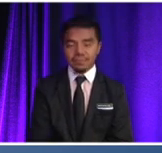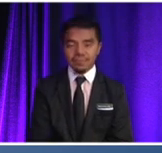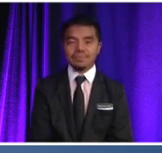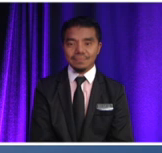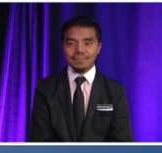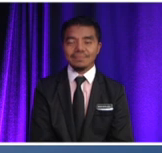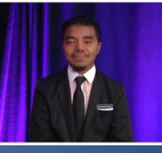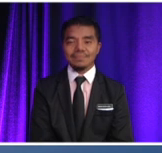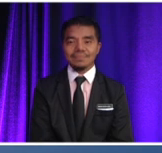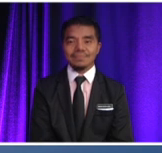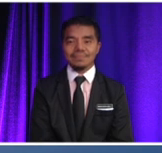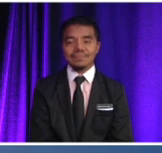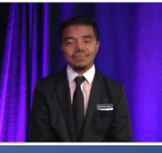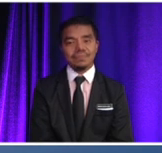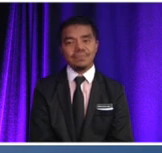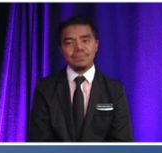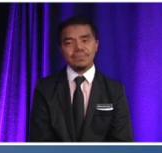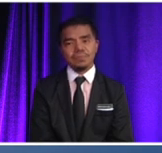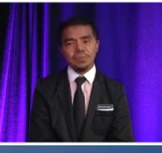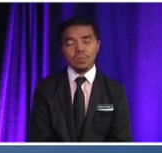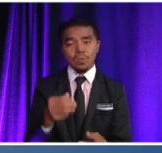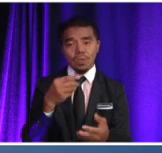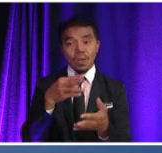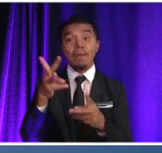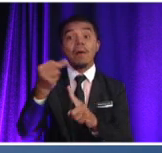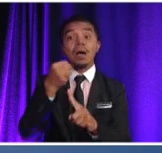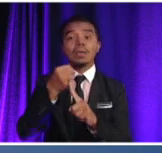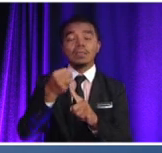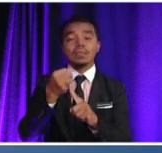Oke jadi jumlah mereka bagi seorang